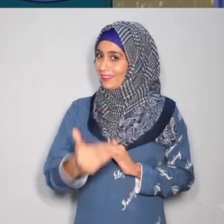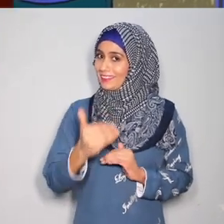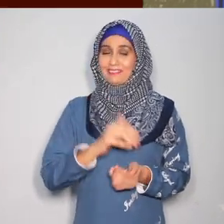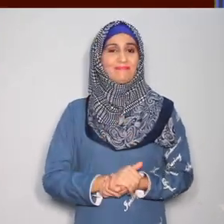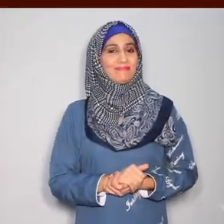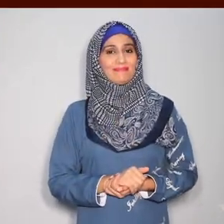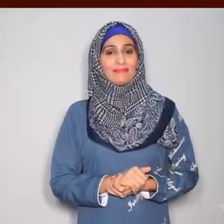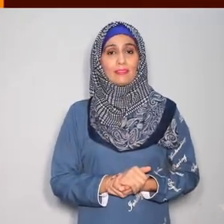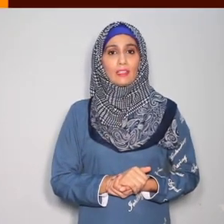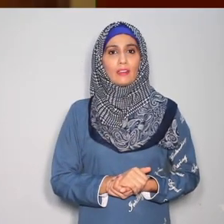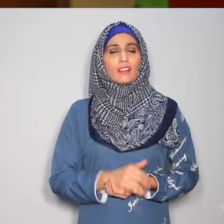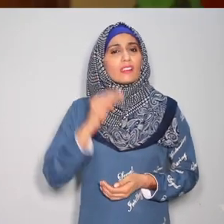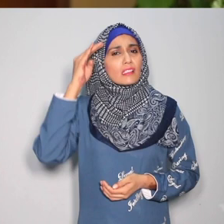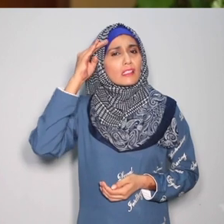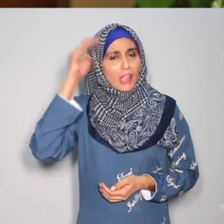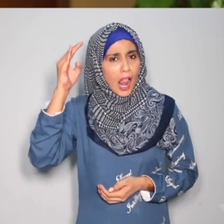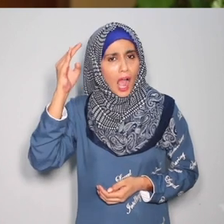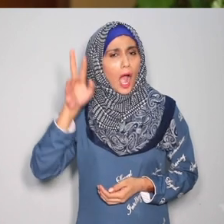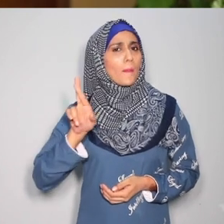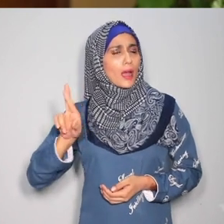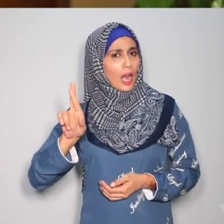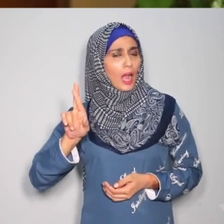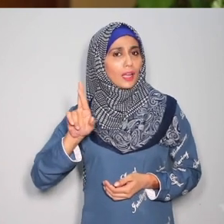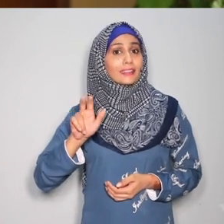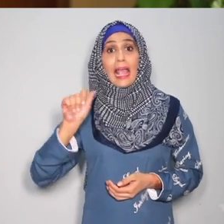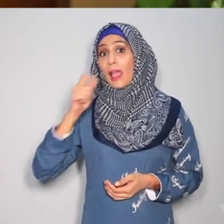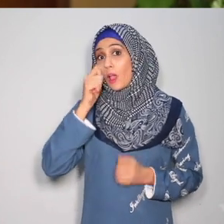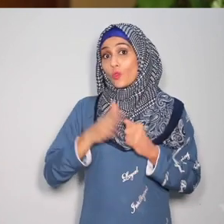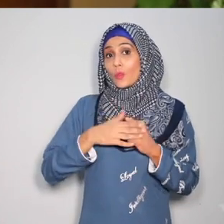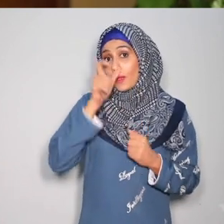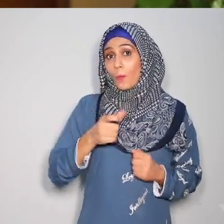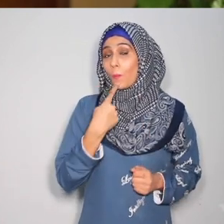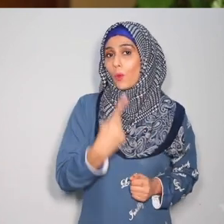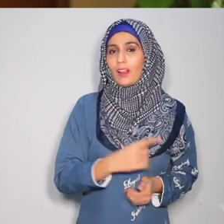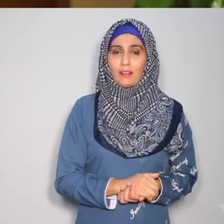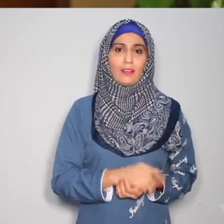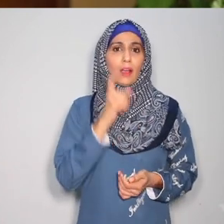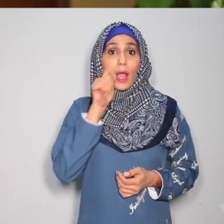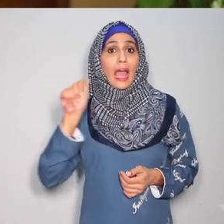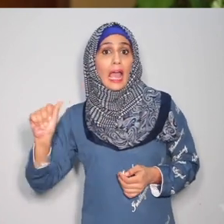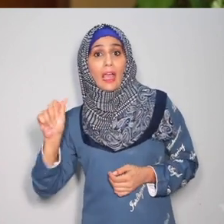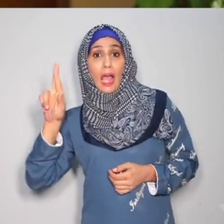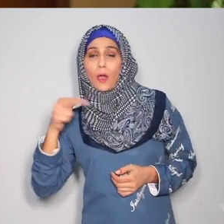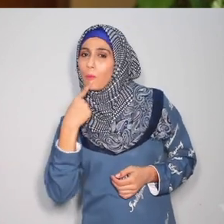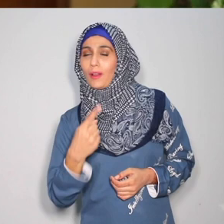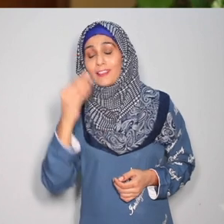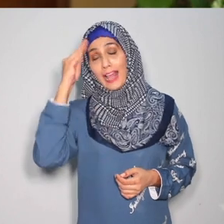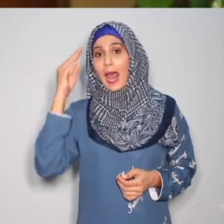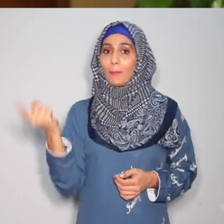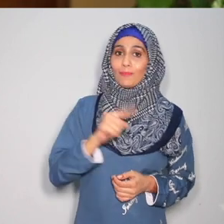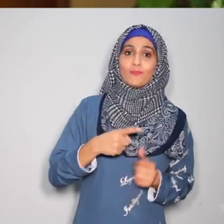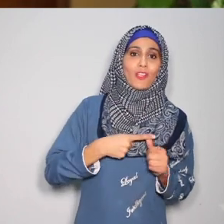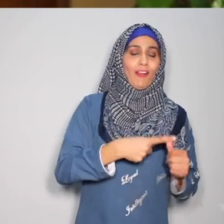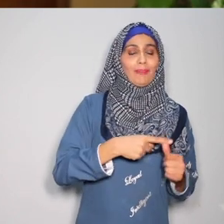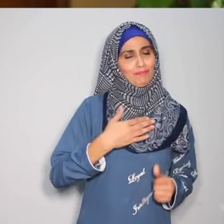देखेंगे। सलाम राशिद, क्या हाल है? अमजद ने कहा। राशिद ने जवाब दिया, वालेकुम अस्सलाम अमजद,